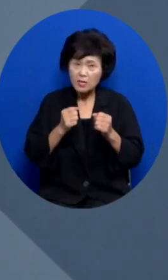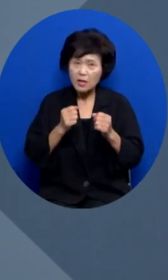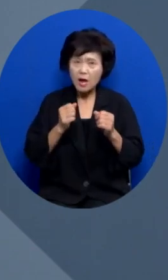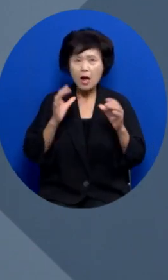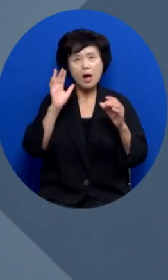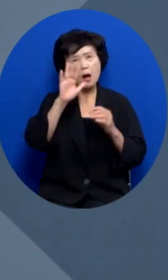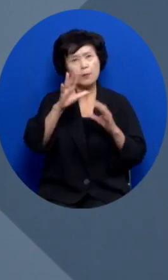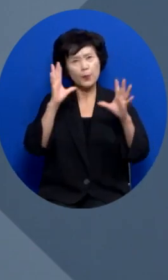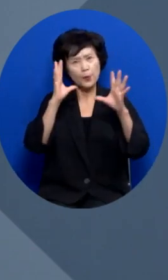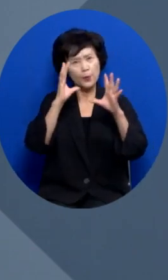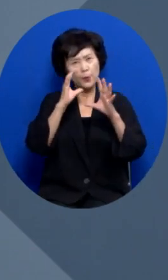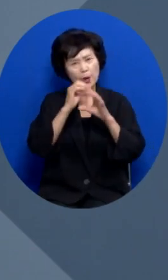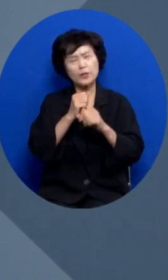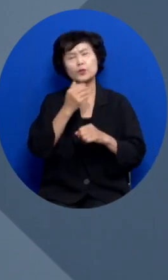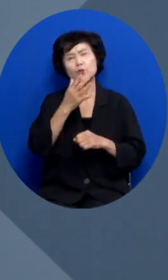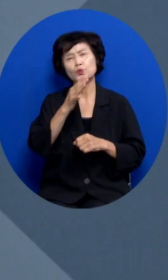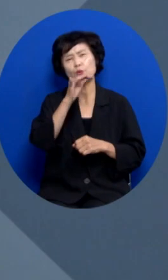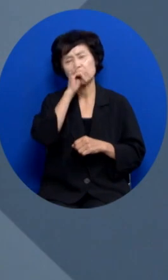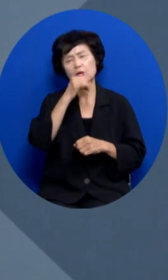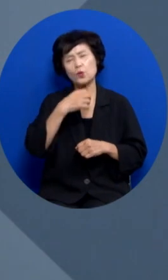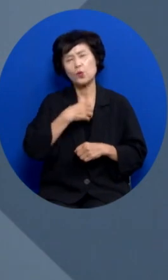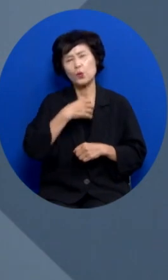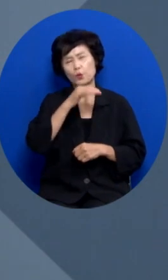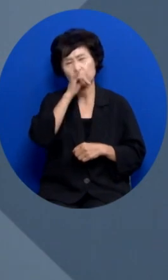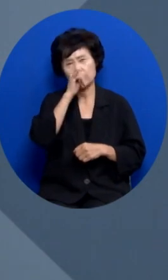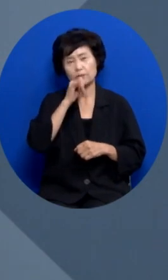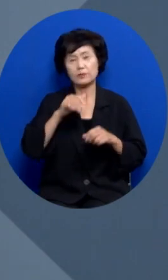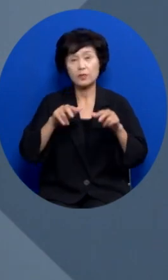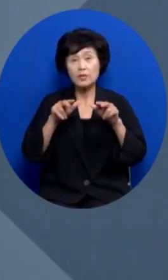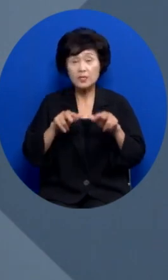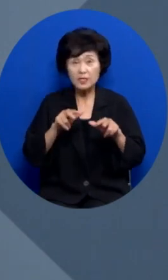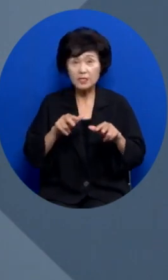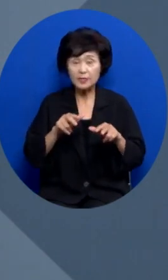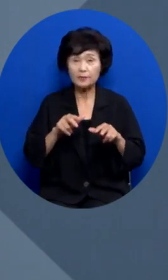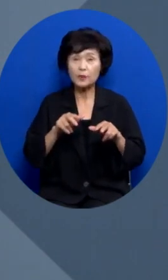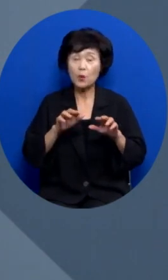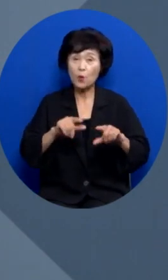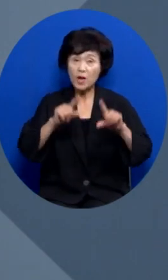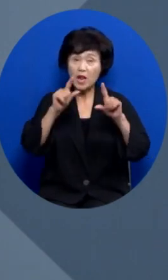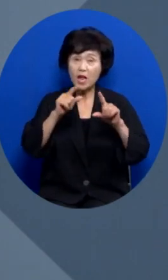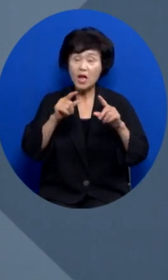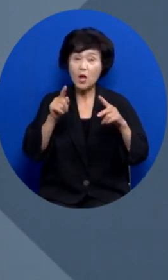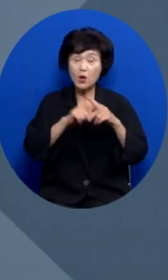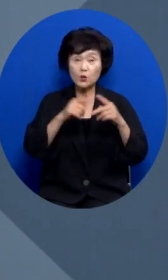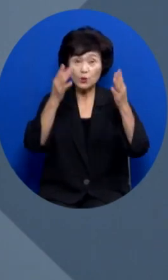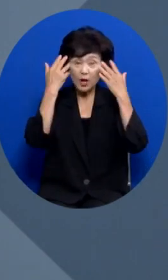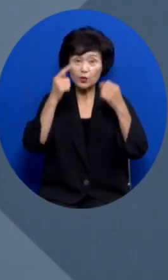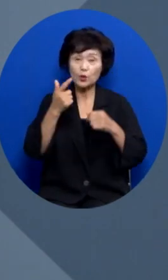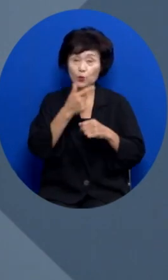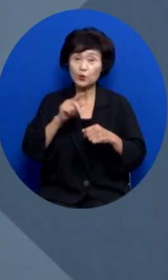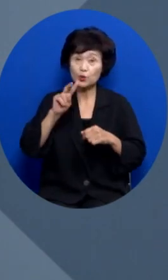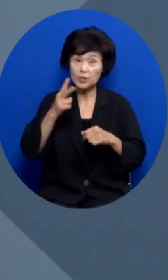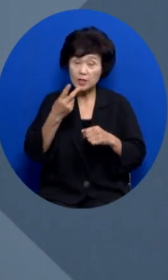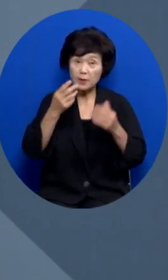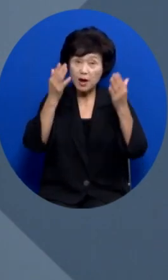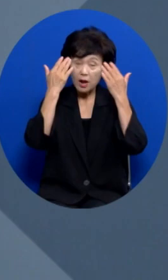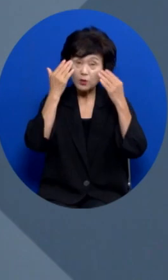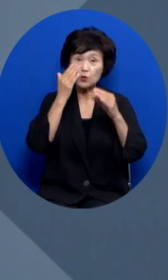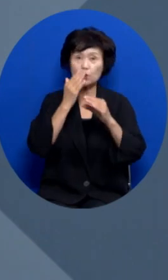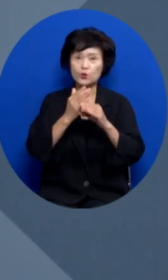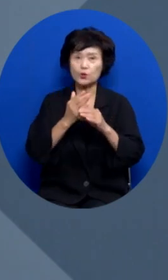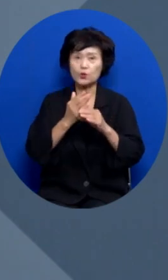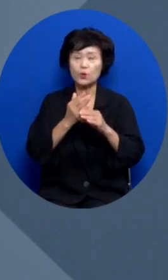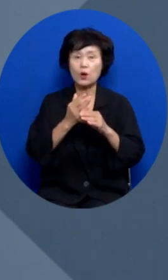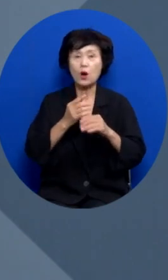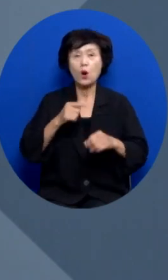앞으로 없어질 수 있다. 예? 지금 금년에 초등학교 6,200 학교 중에서